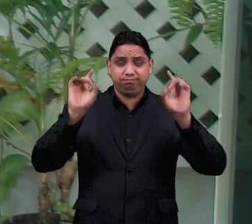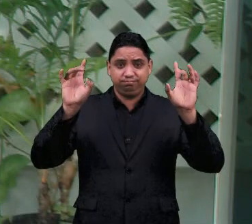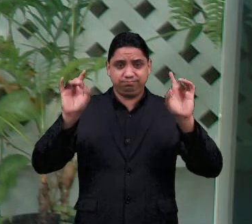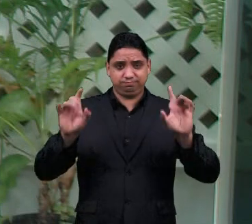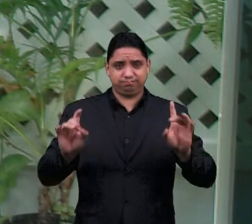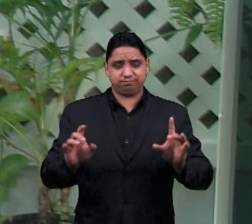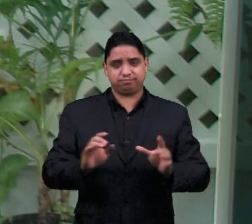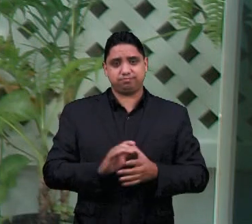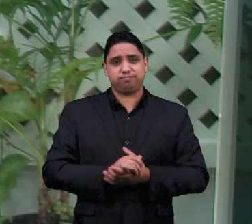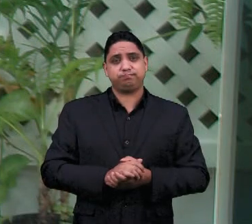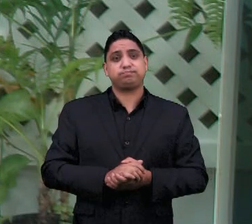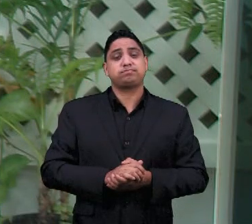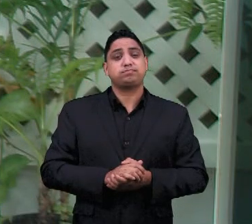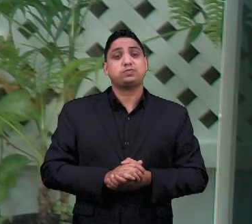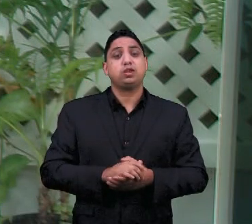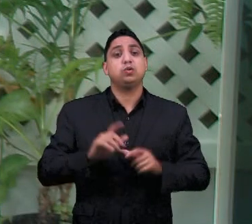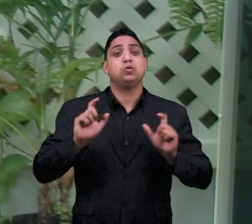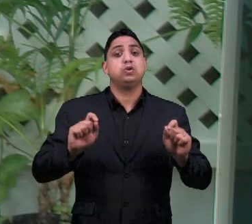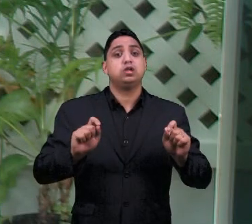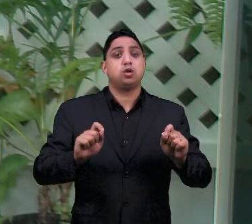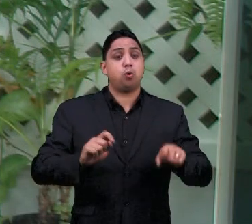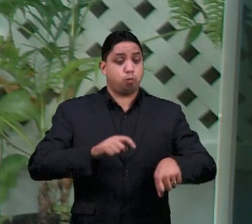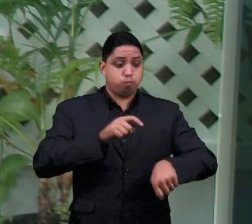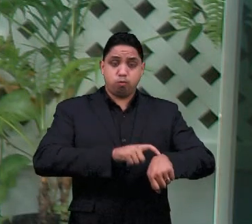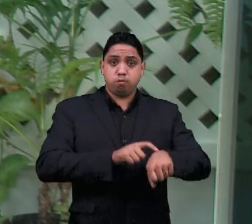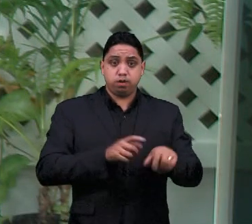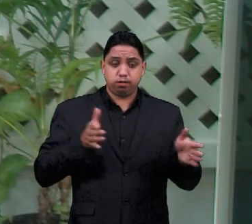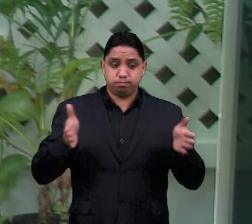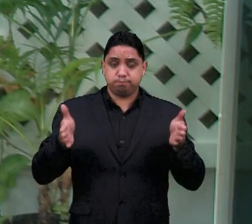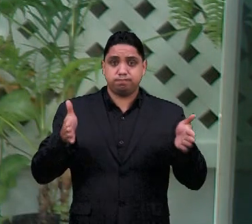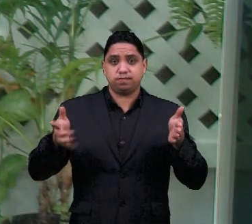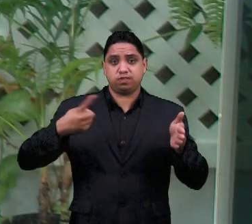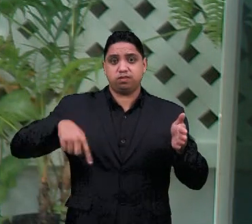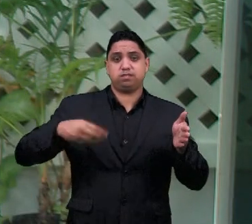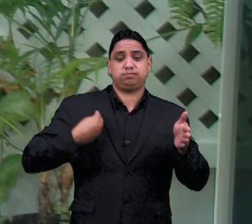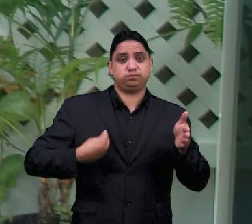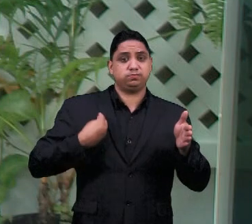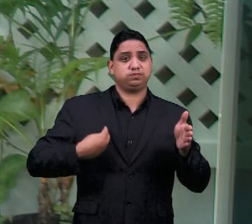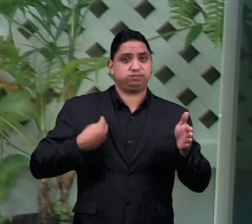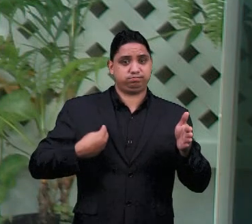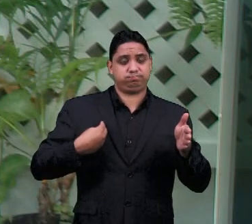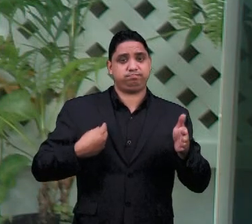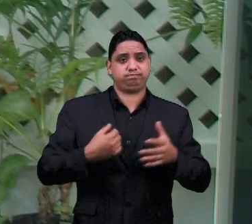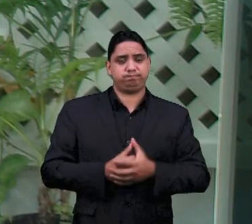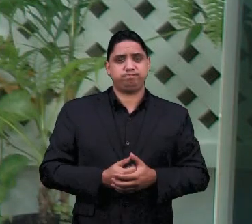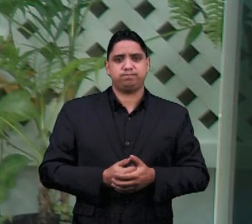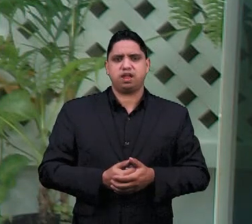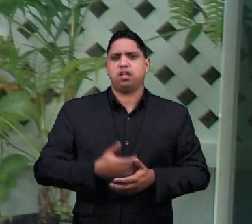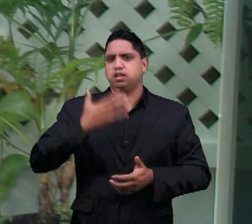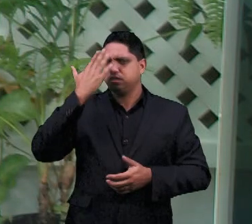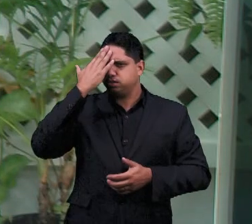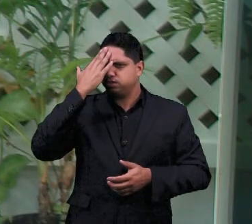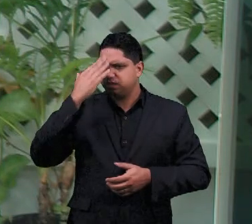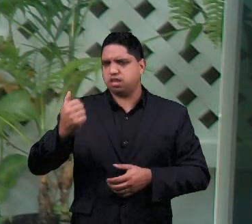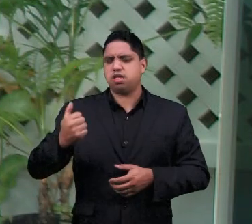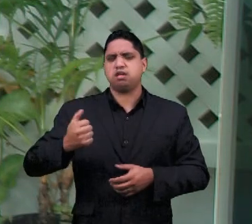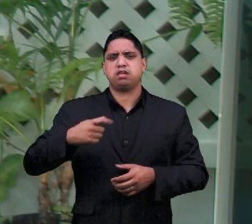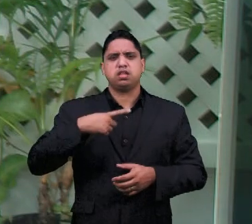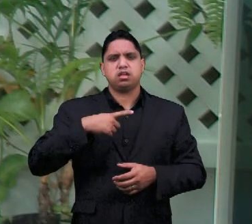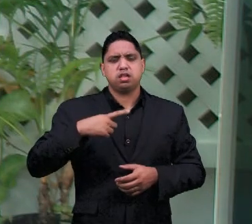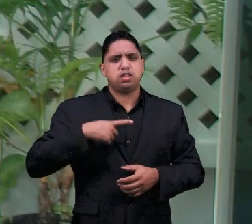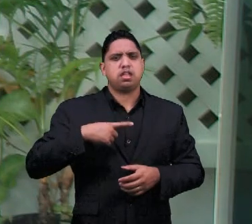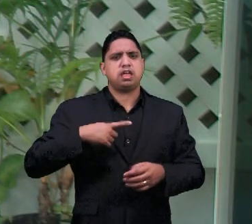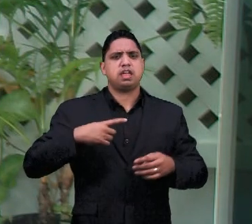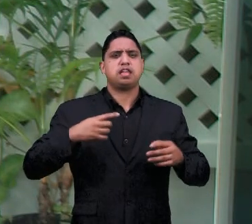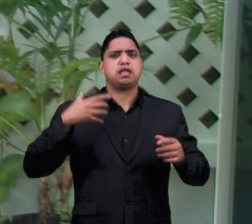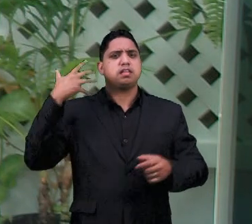qui est d'extrême importance pour l'Église, et spécialement pour le temps que nous